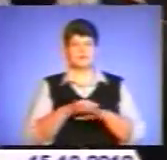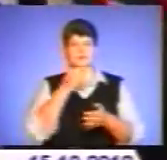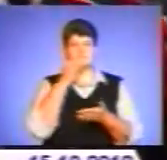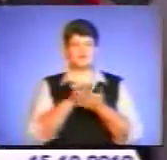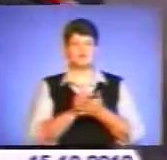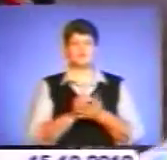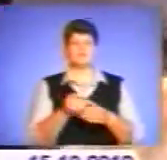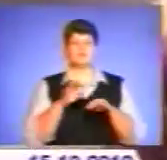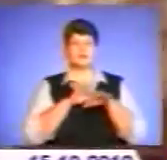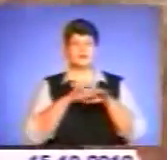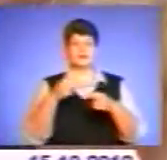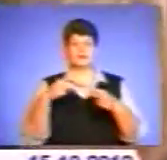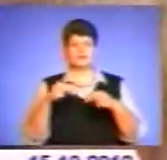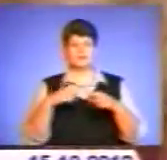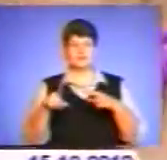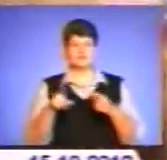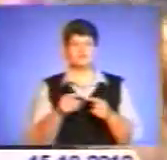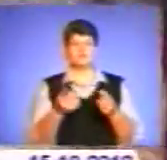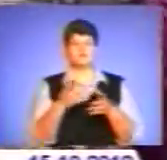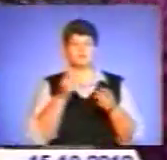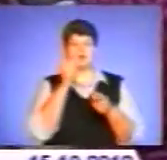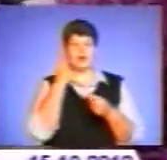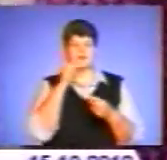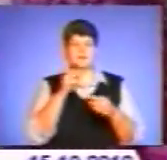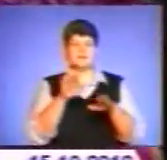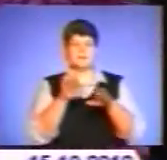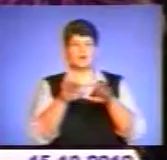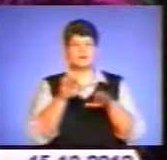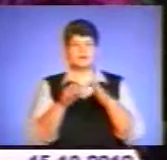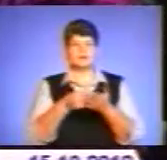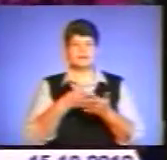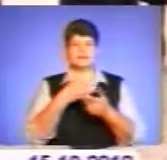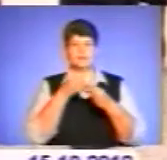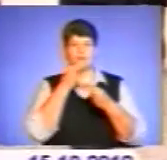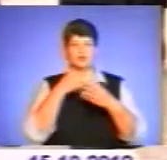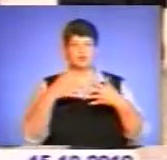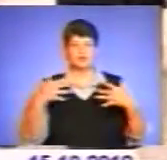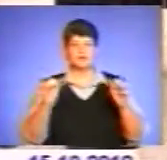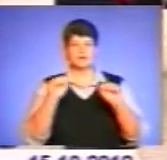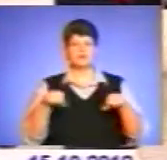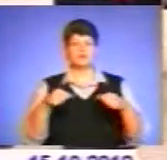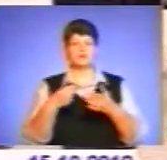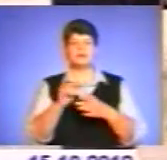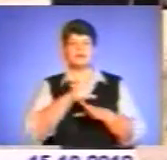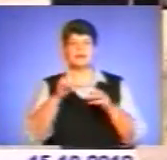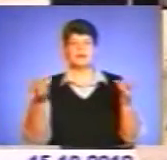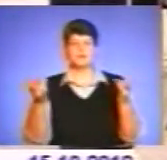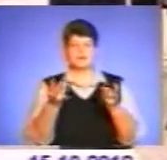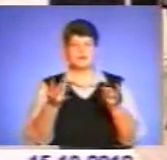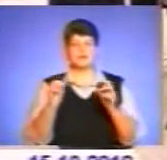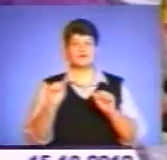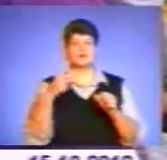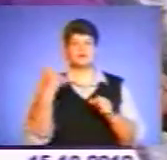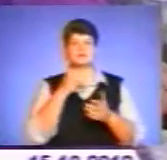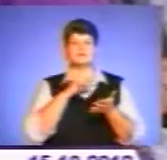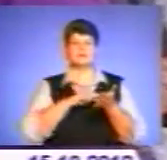таких торговець сприяє стабілізації цін на продукти, дає можливість жителям міста придбати все необхідне. Керівник області відзначив те,